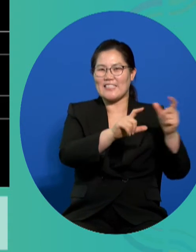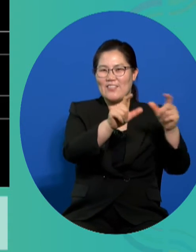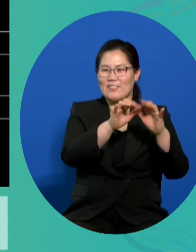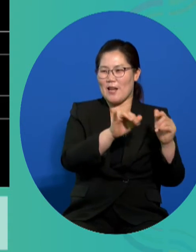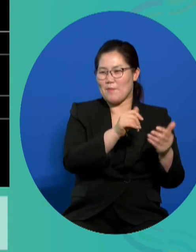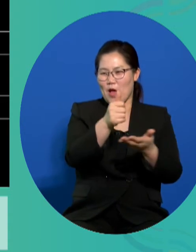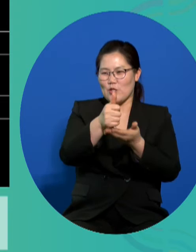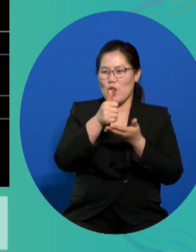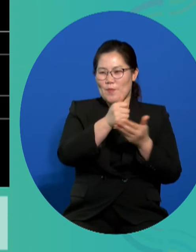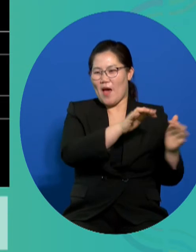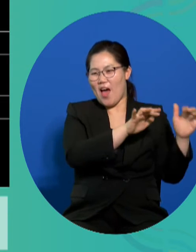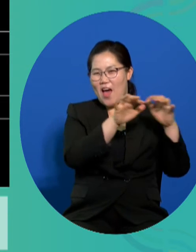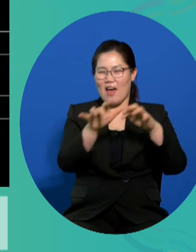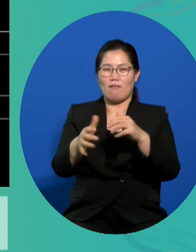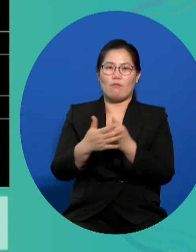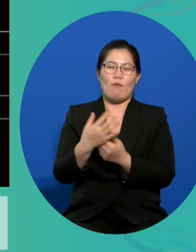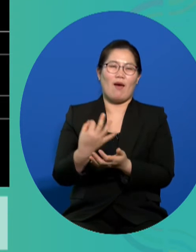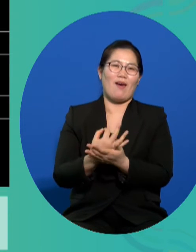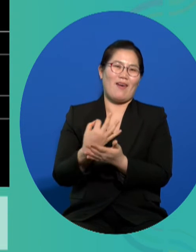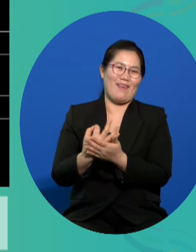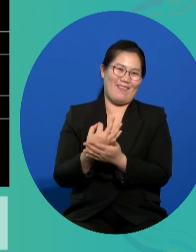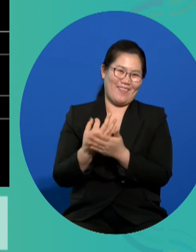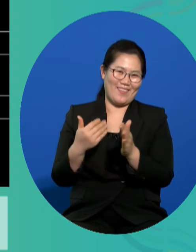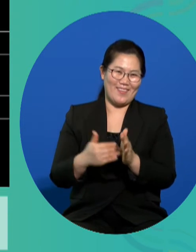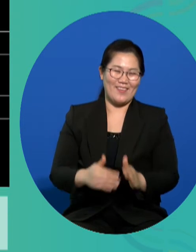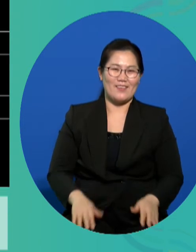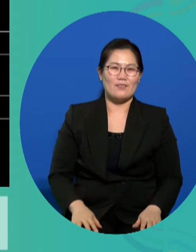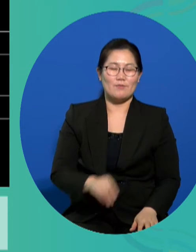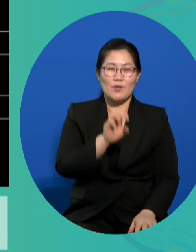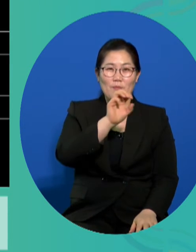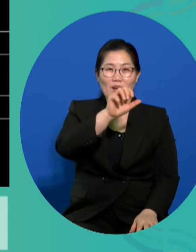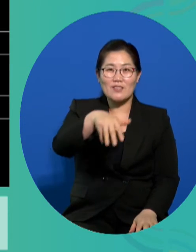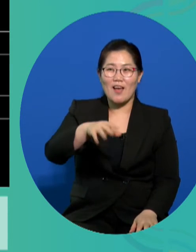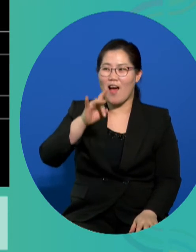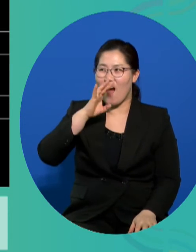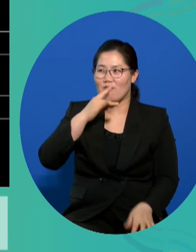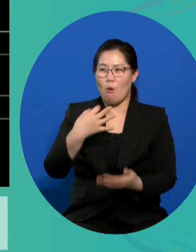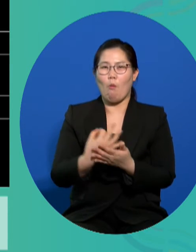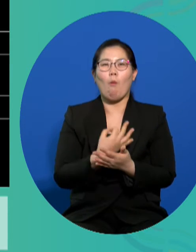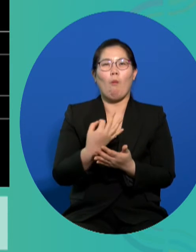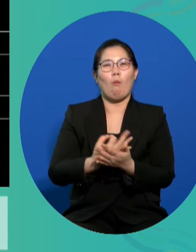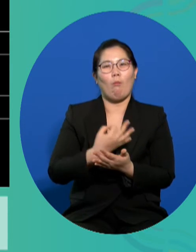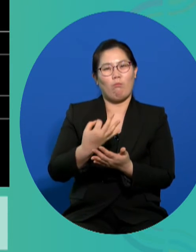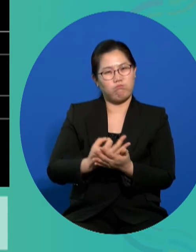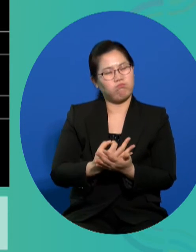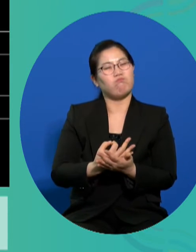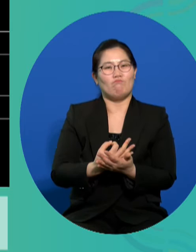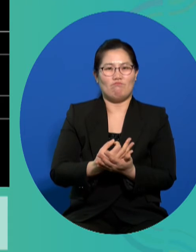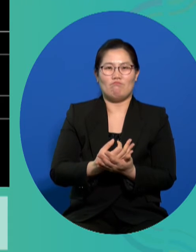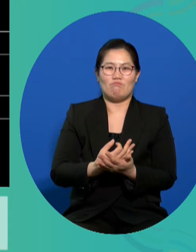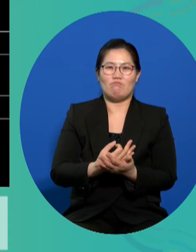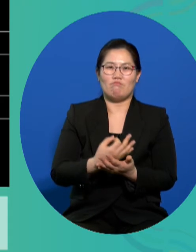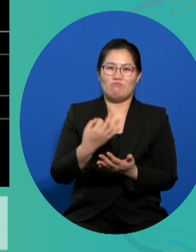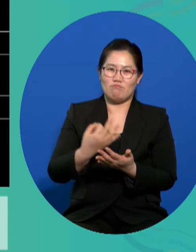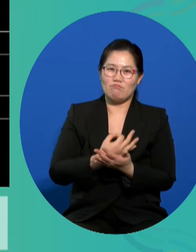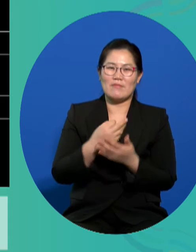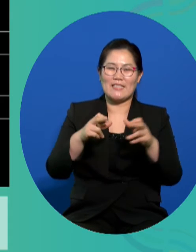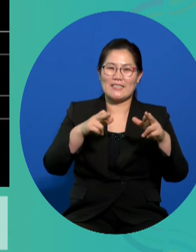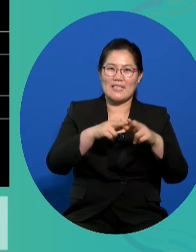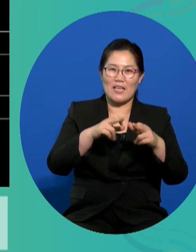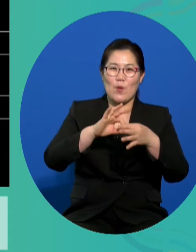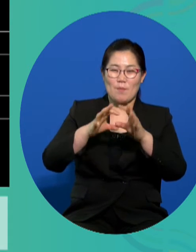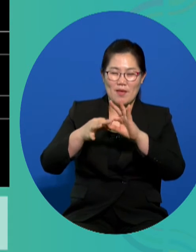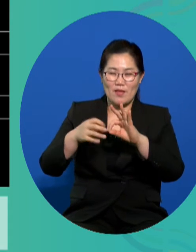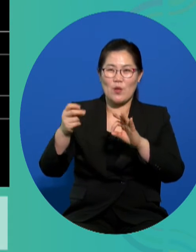겁니다. 대표적으로 이제 뭐 평창 그리고 이제 강릉이 상당히 많은 이 패럴림픽이나 올림픽을